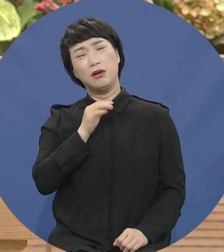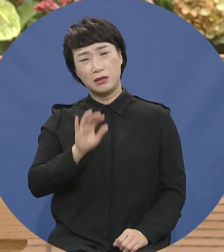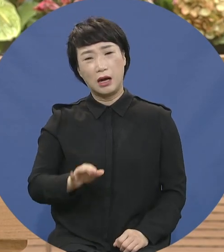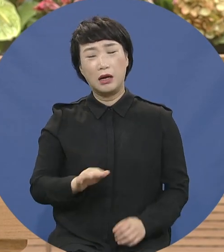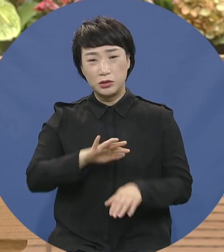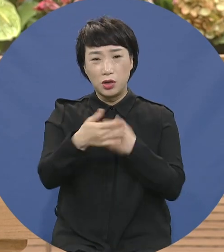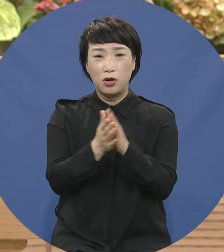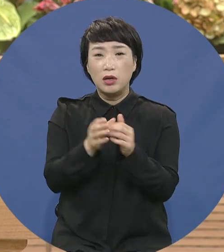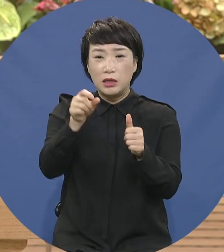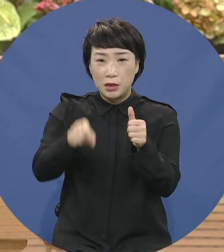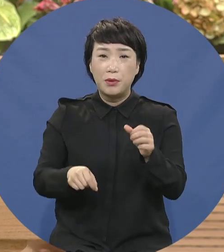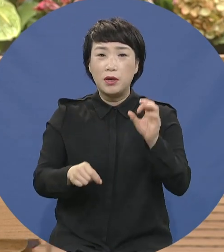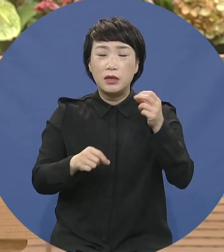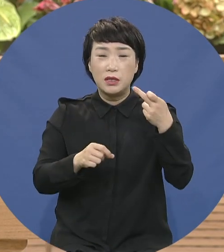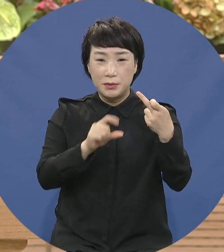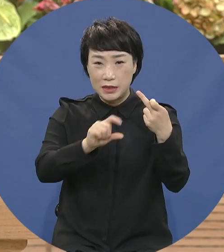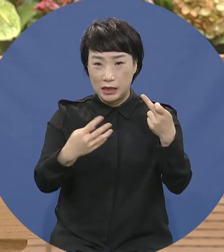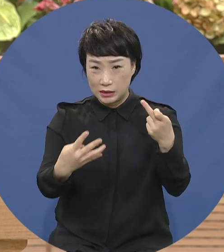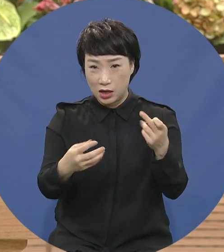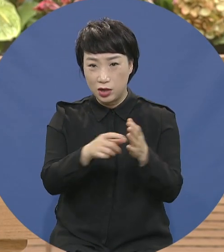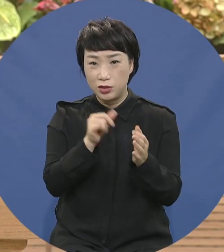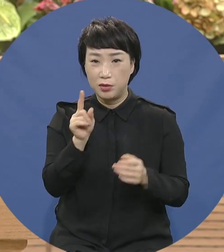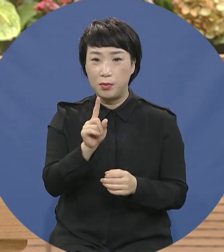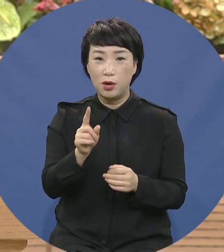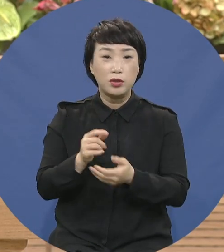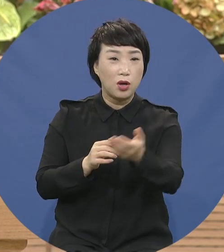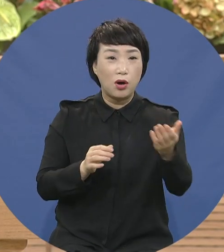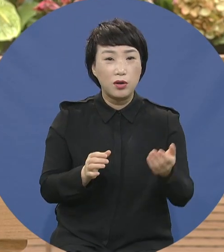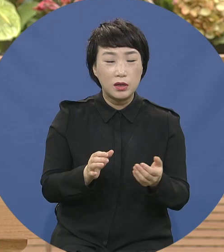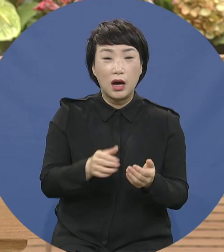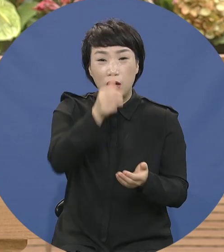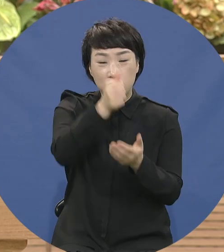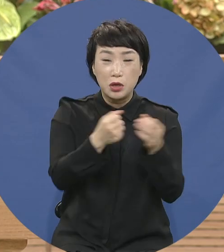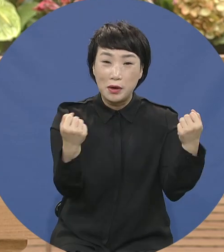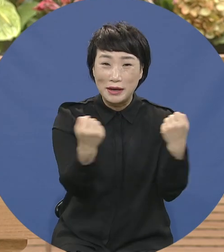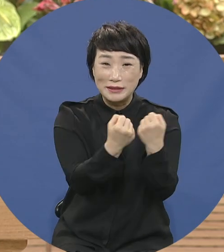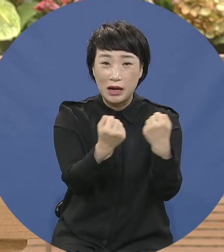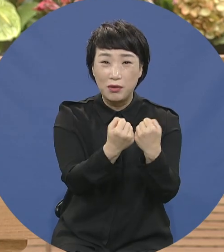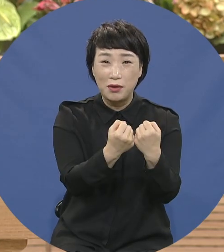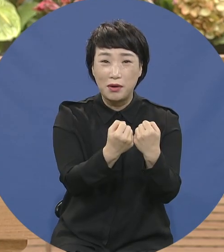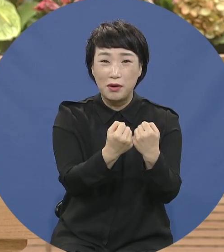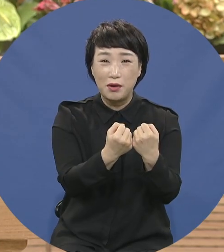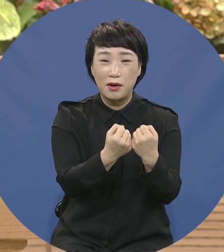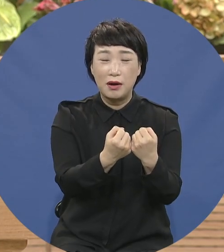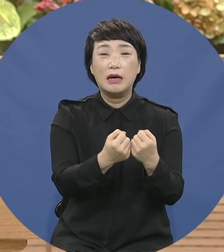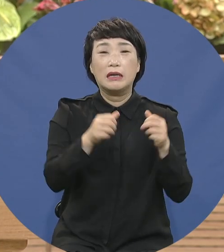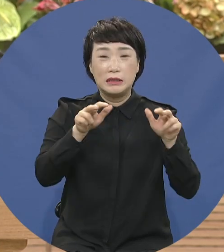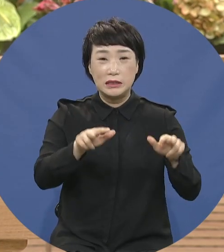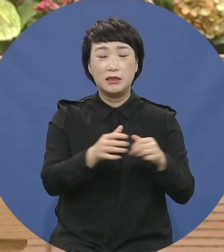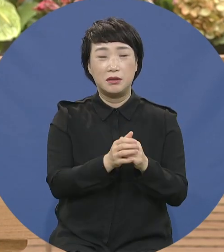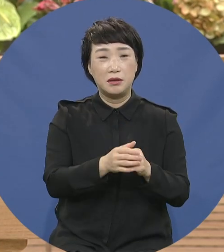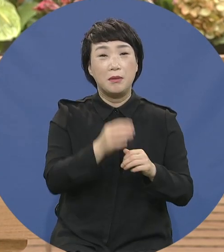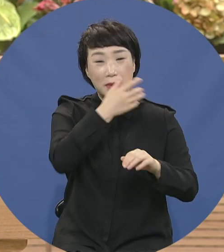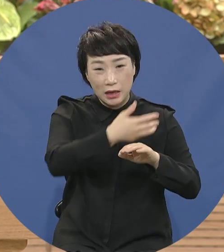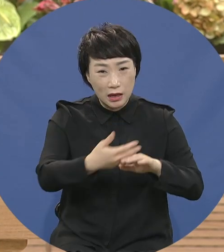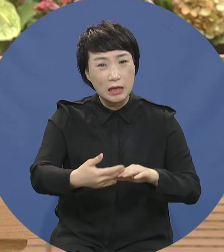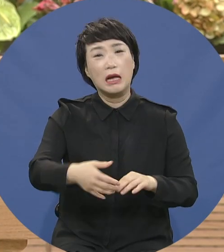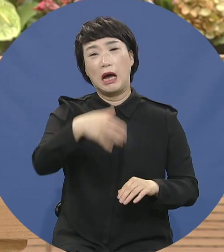히브리서 12장 4절에 너희가 죄와 싸우되 아직